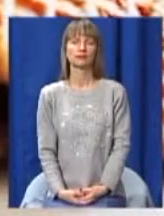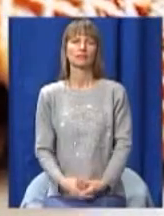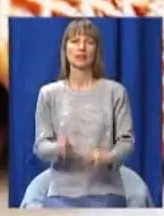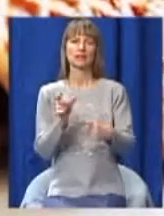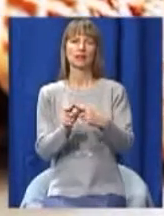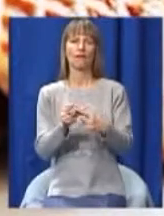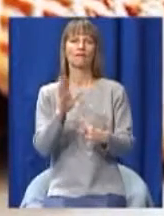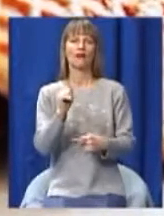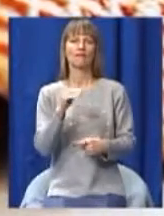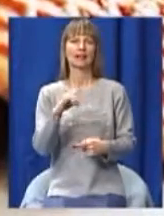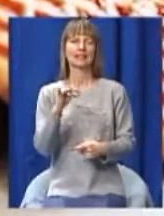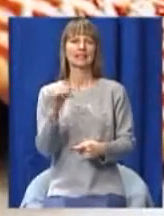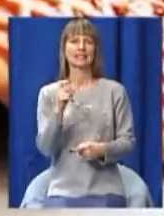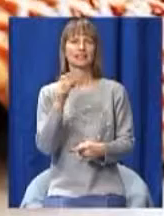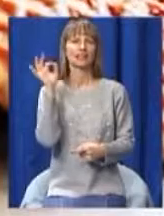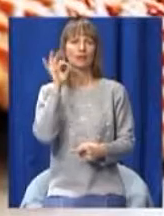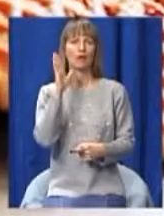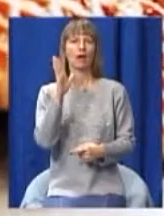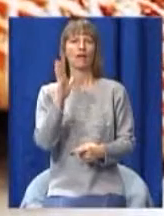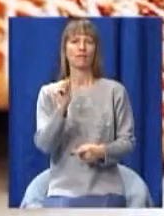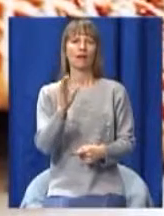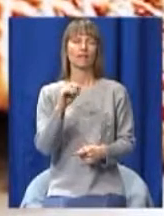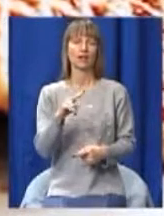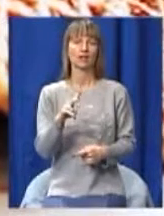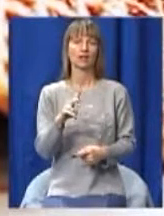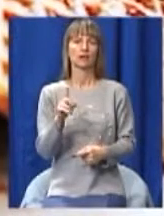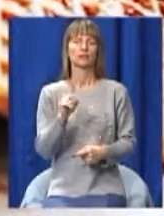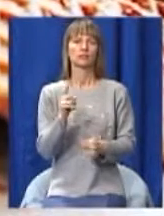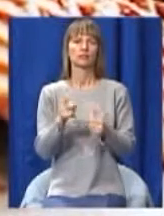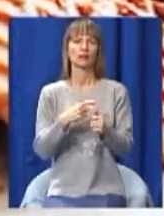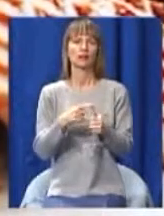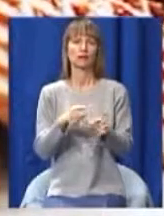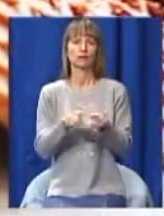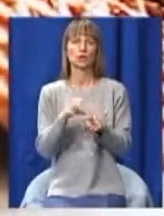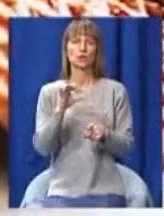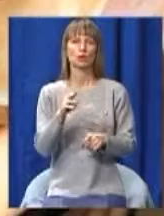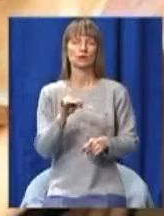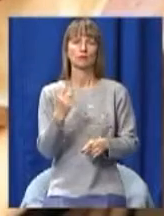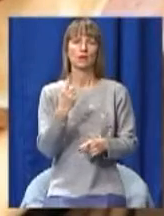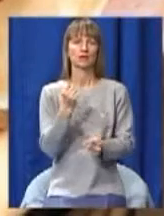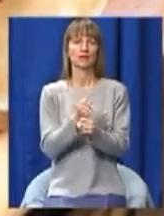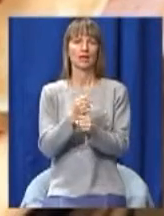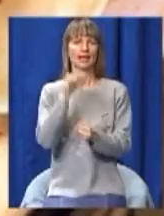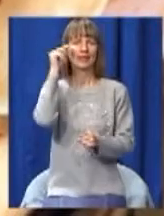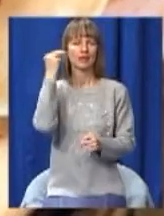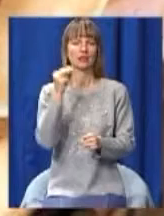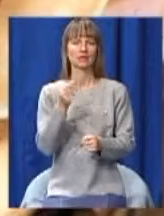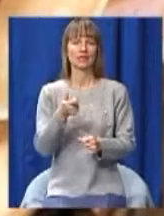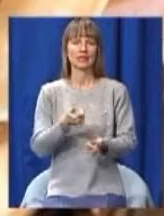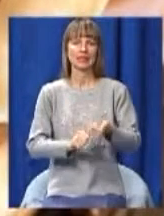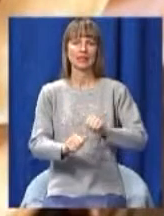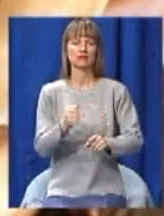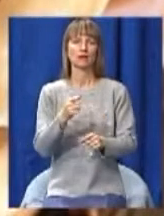Слово «вафлі» пішло з німецької «вабе», що означало комірки чи соти. Перші вафлі виготовили китайці. Тісто, замішане із